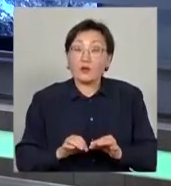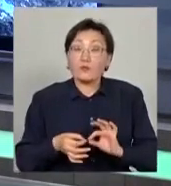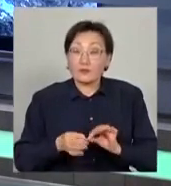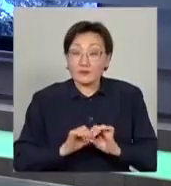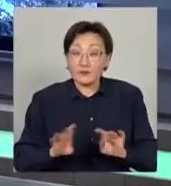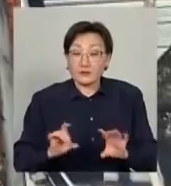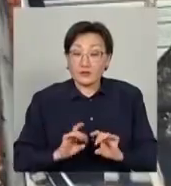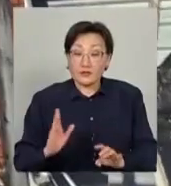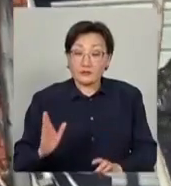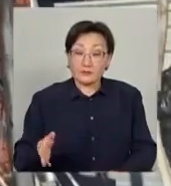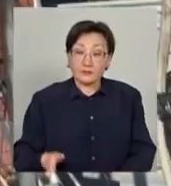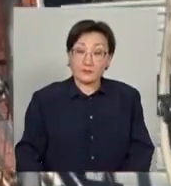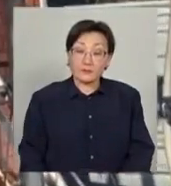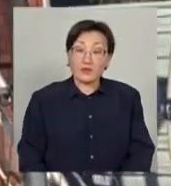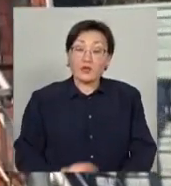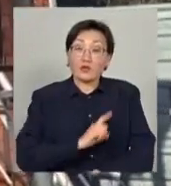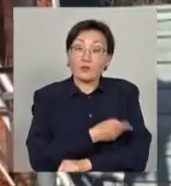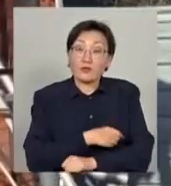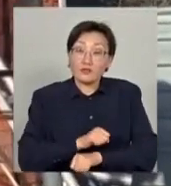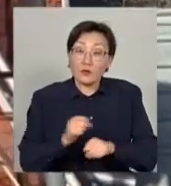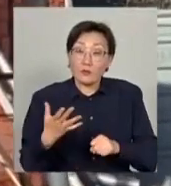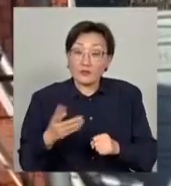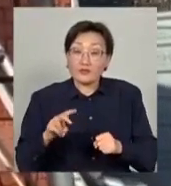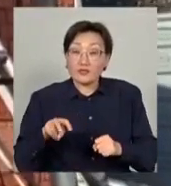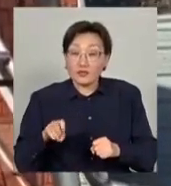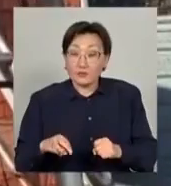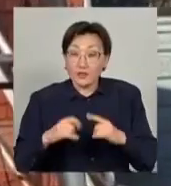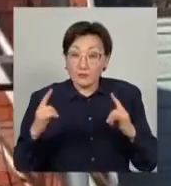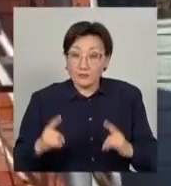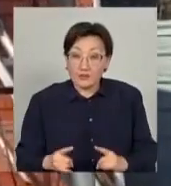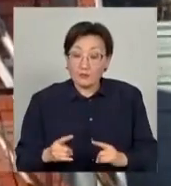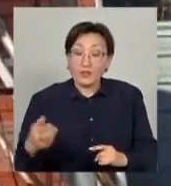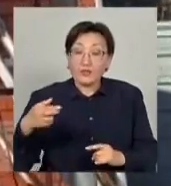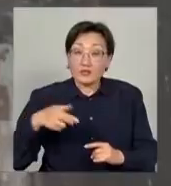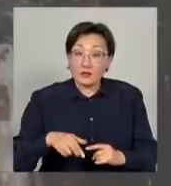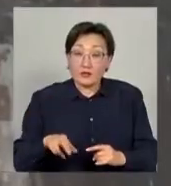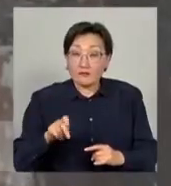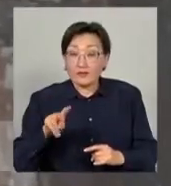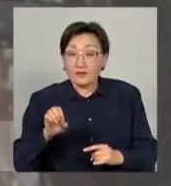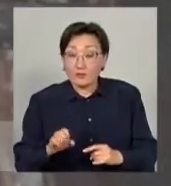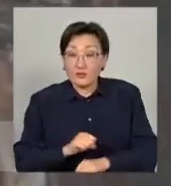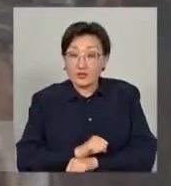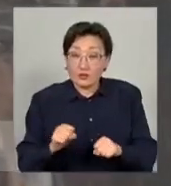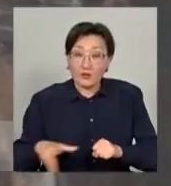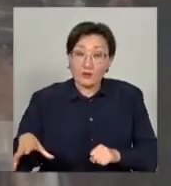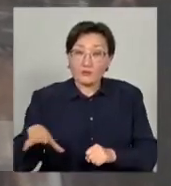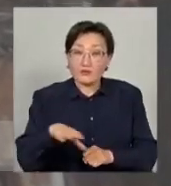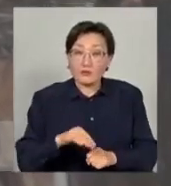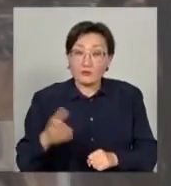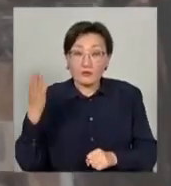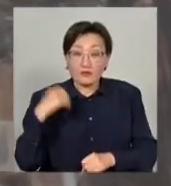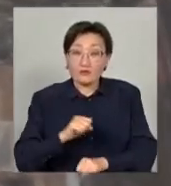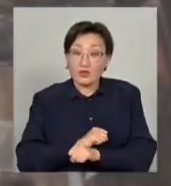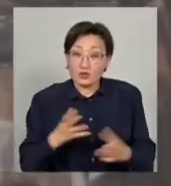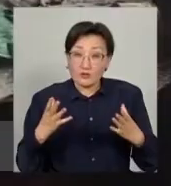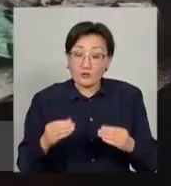Алиной. Мощный взрыв 5-литрового баллона на газозаправочной станции в селе Явленко прогремел на всю округу в минувшие